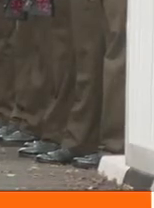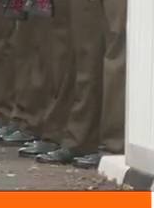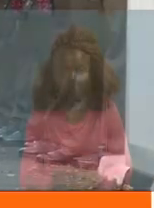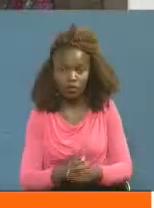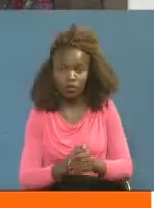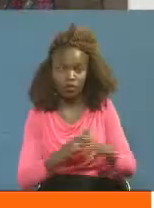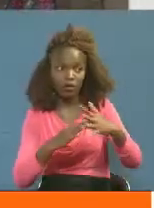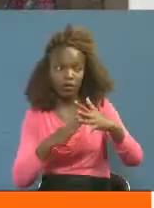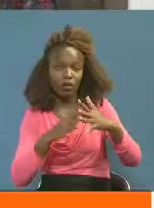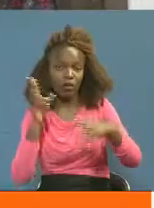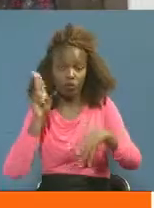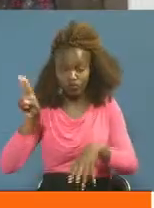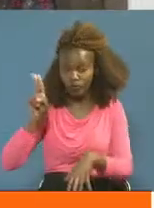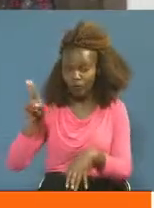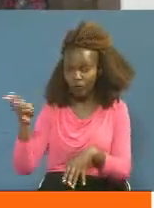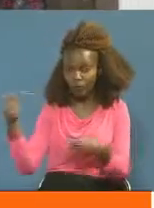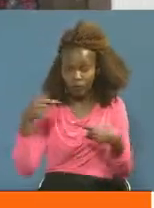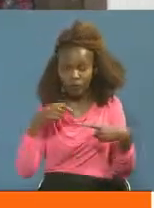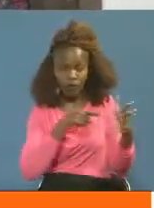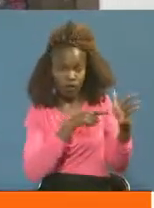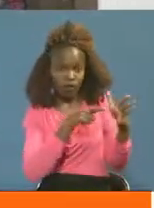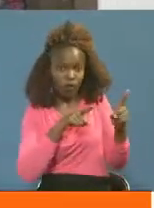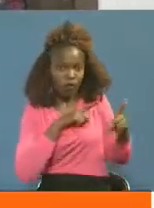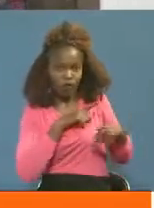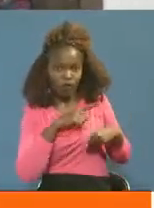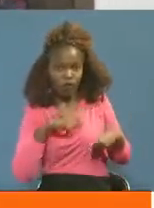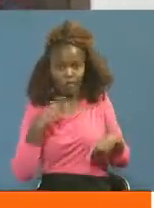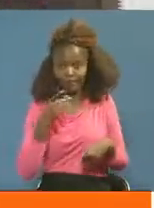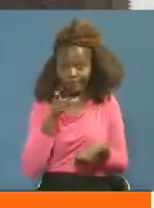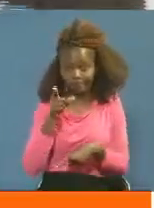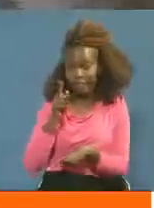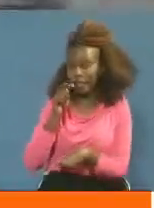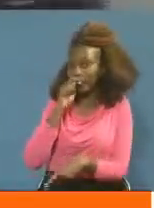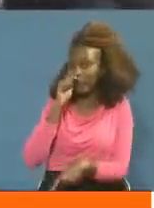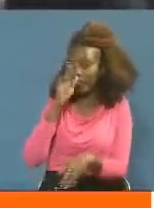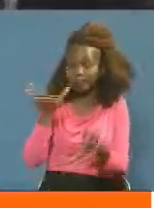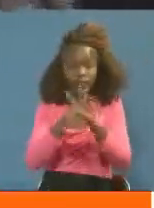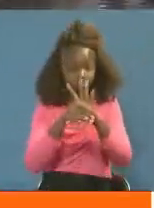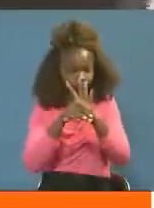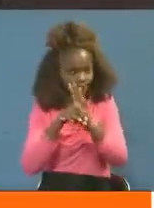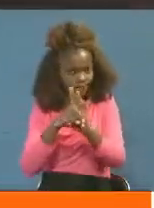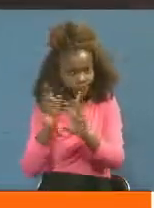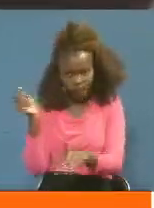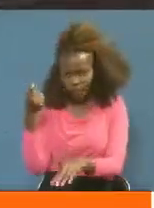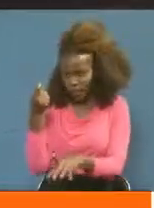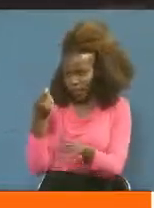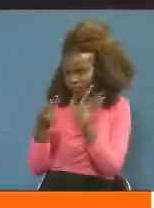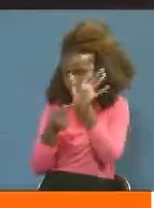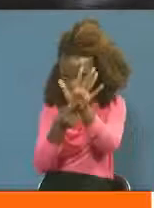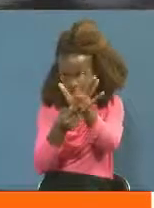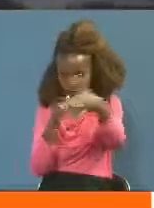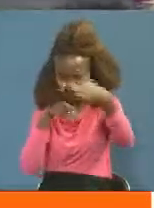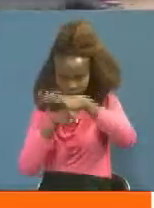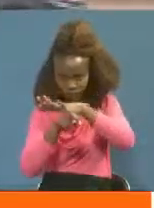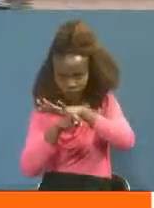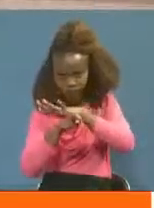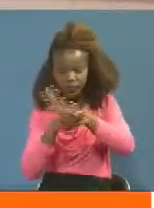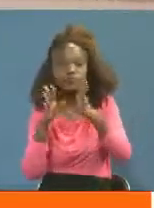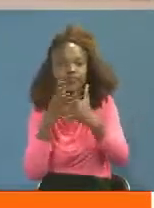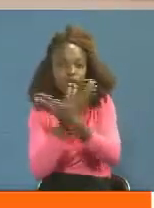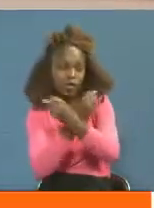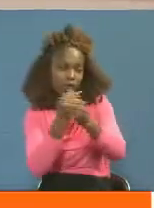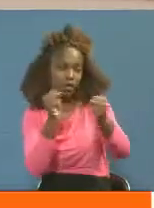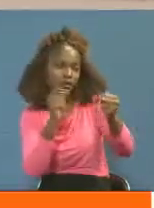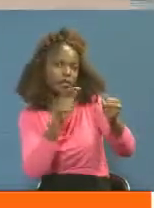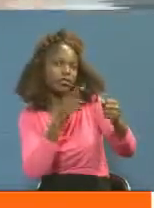Rais Uhuru Kenyatta ametembelea ubalozi wa muungano wa Jamhuri ya Tanzania nchini Kenya kudhihirisha heshima kwa rais mwenda zake